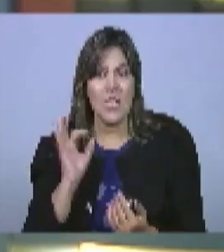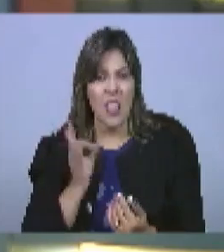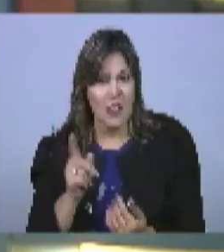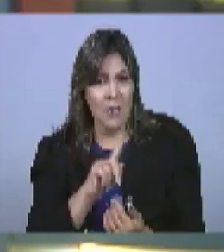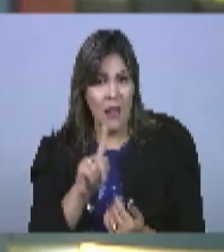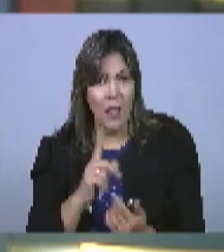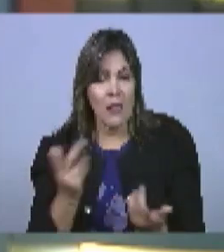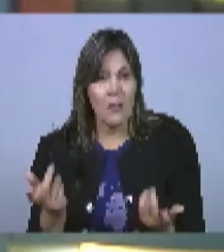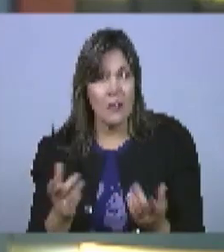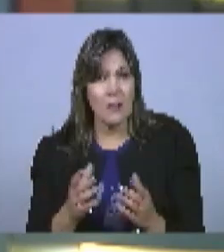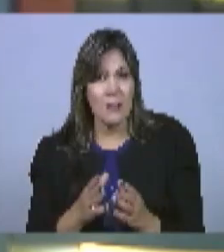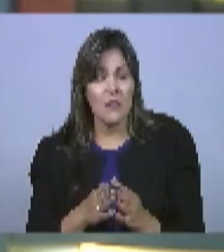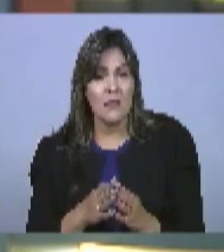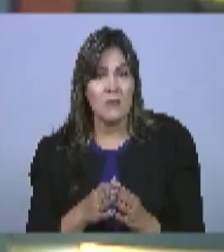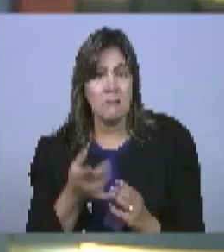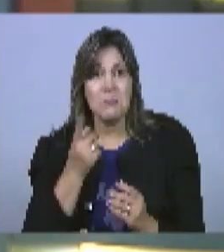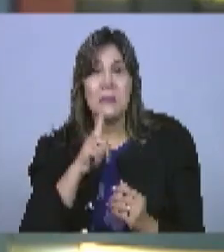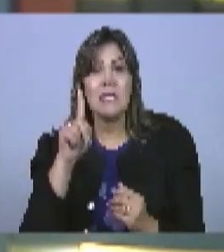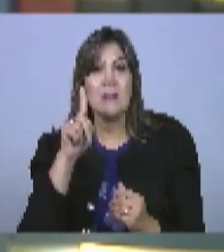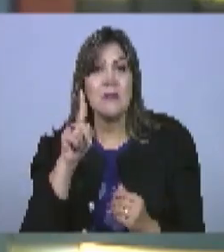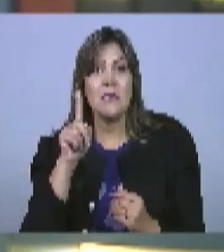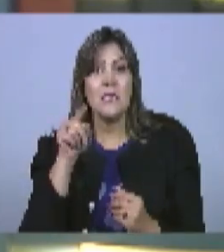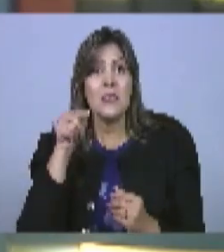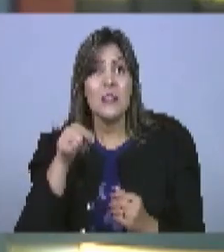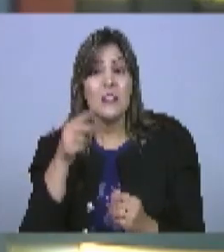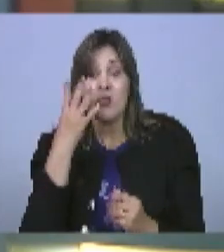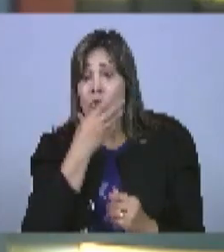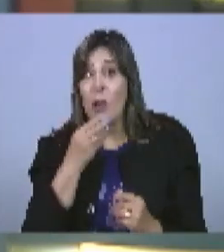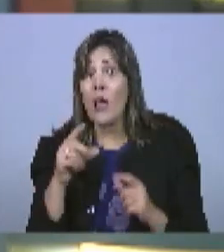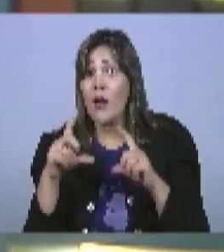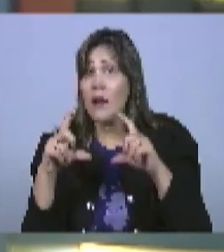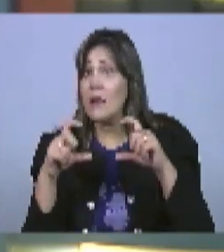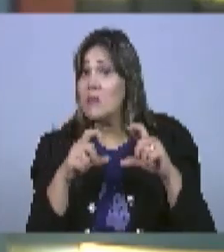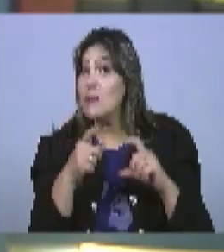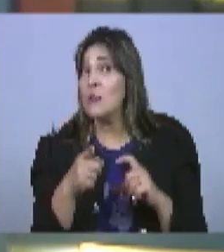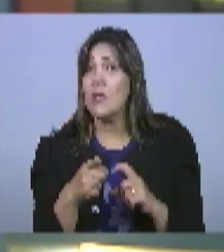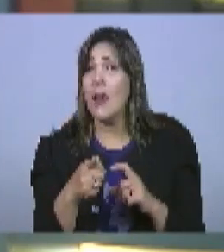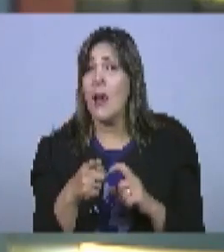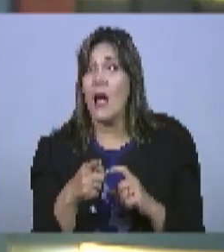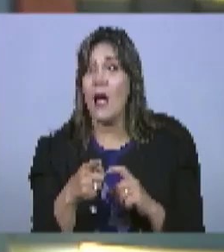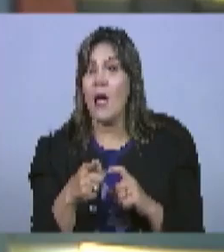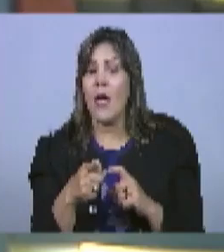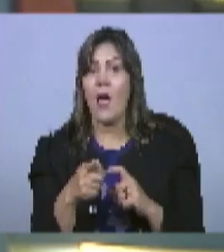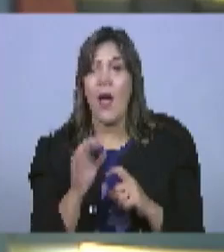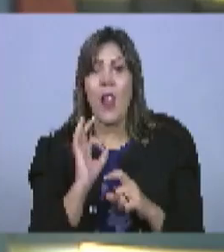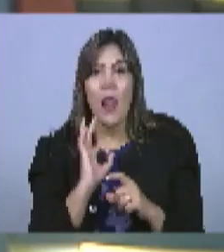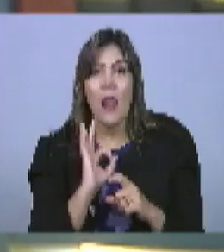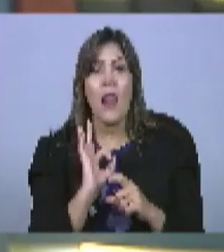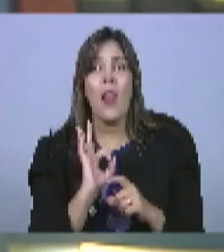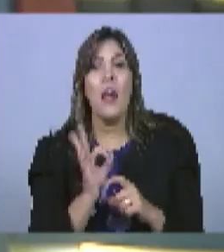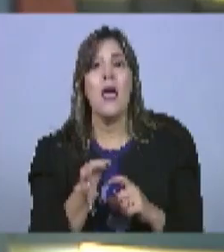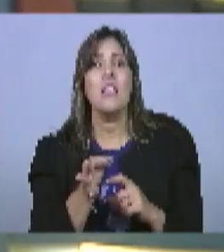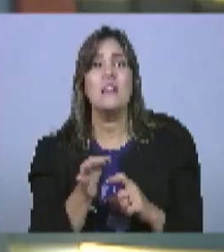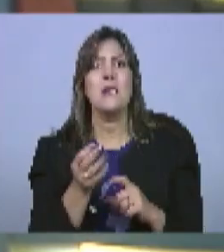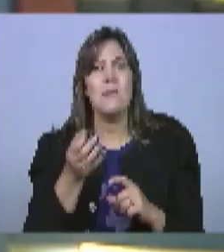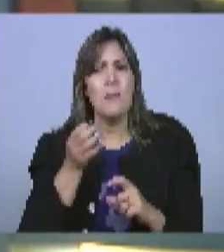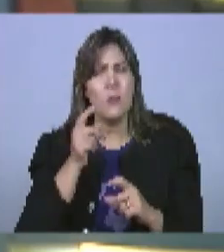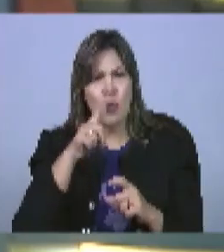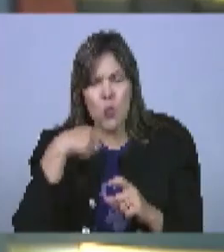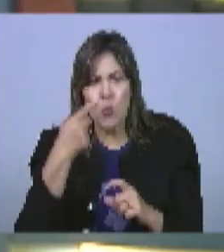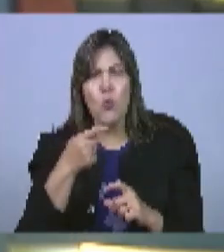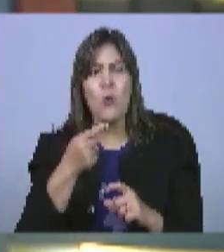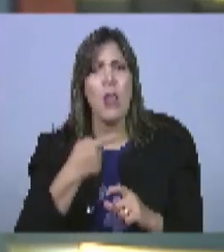لا ولكن هذا المشهد يتطلب ان نسجل استياءا